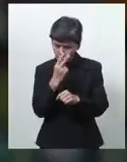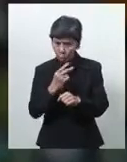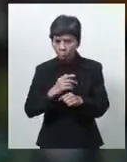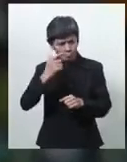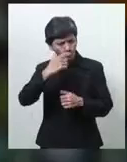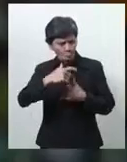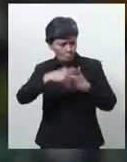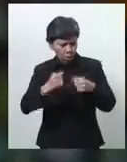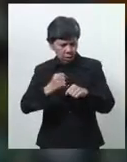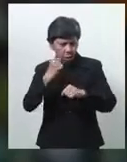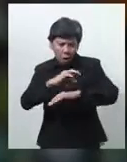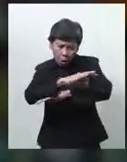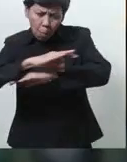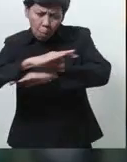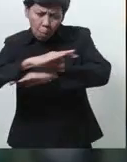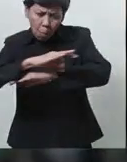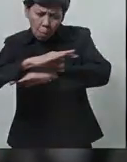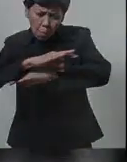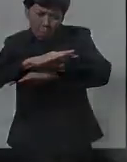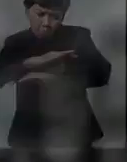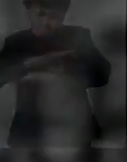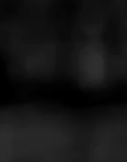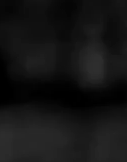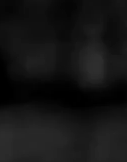เขาน่าจะทำเกี่ยวกับพวกกราฟิกให้ผมได